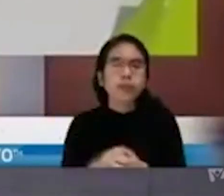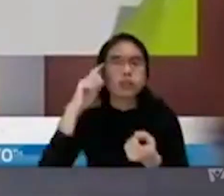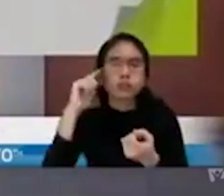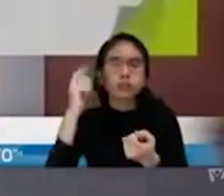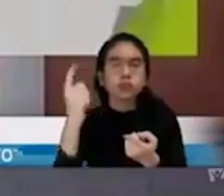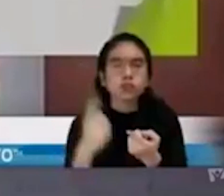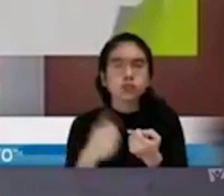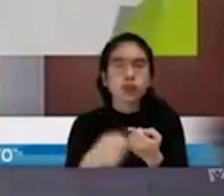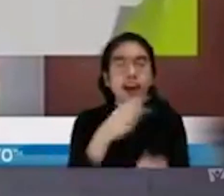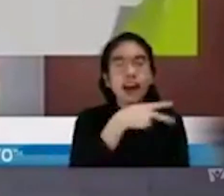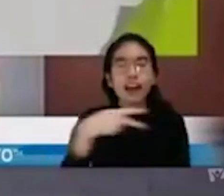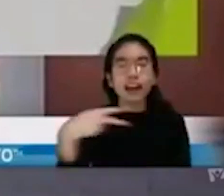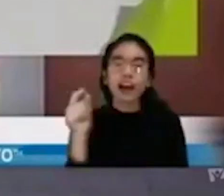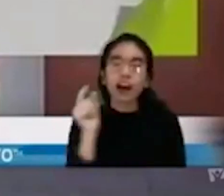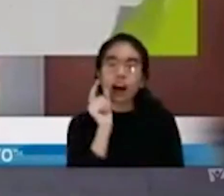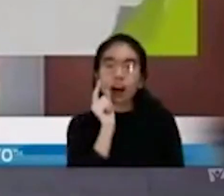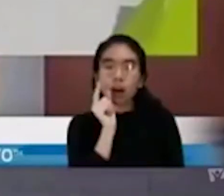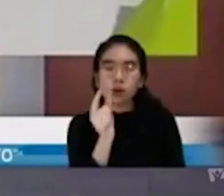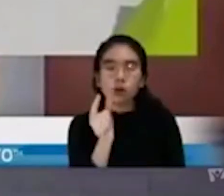Bapa kita yang di sorga.